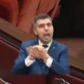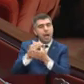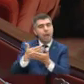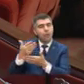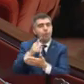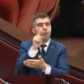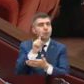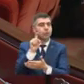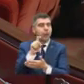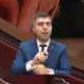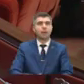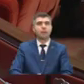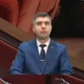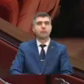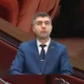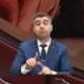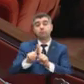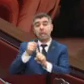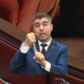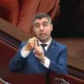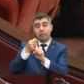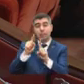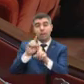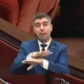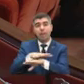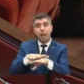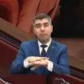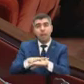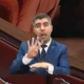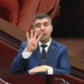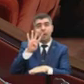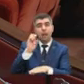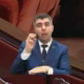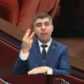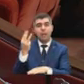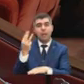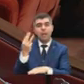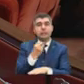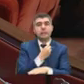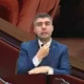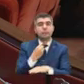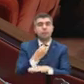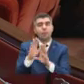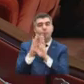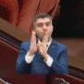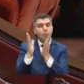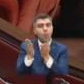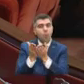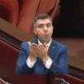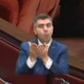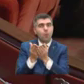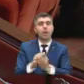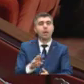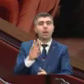الترابية. العملات المقاطعة فيها تقريبا 403 من الأطر الطبية، وهذا ماشي مسألة اللي قليلة، 38 ديال